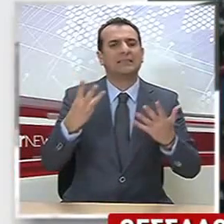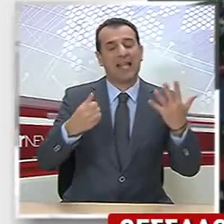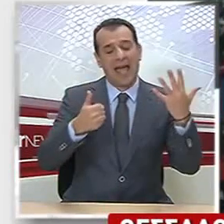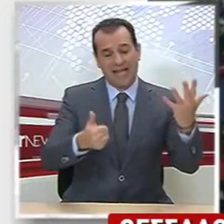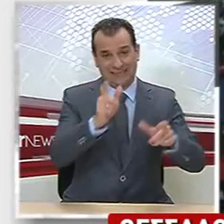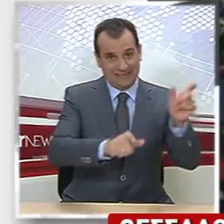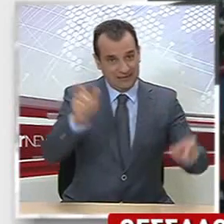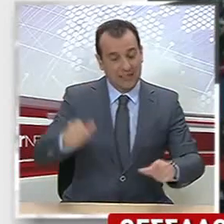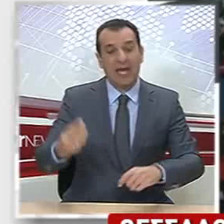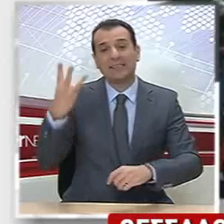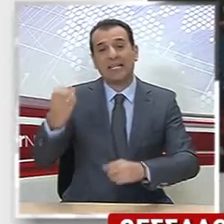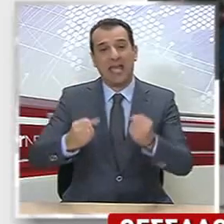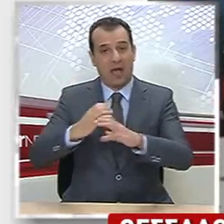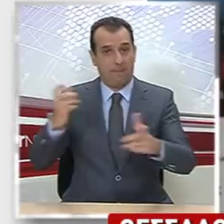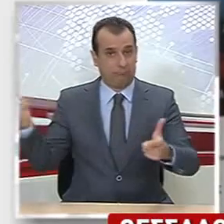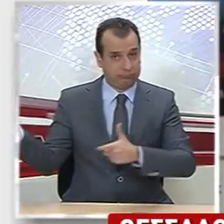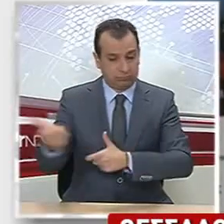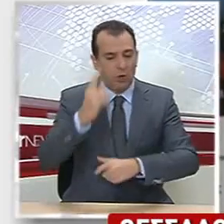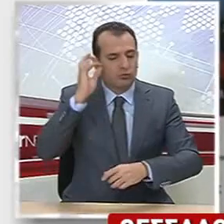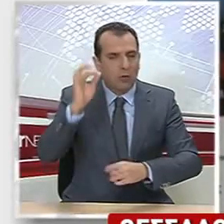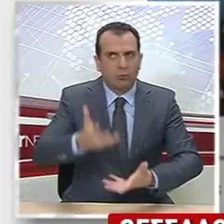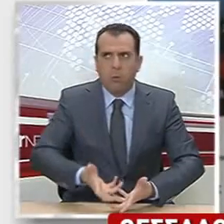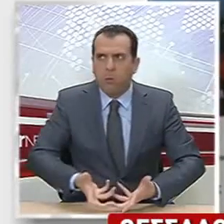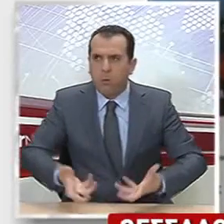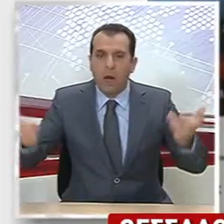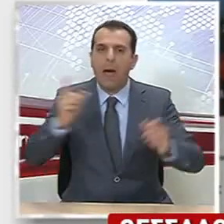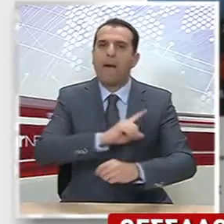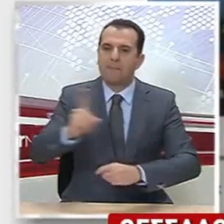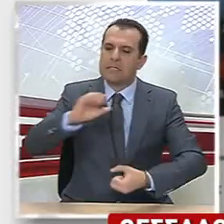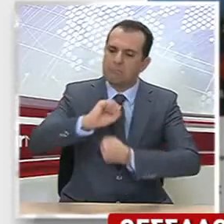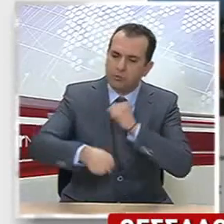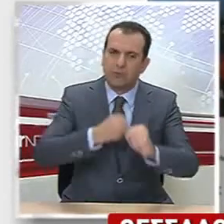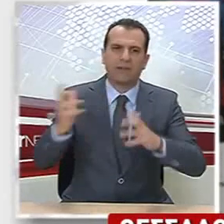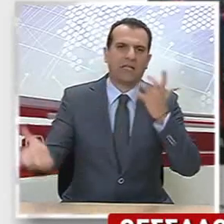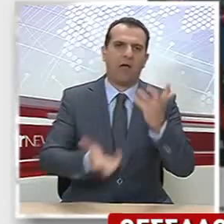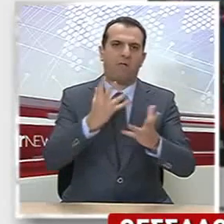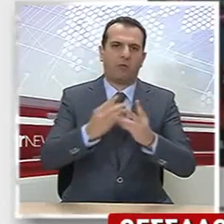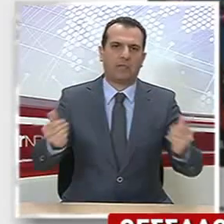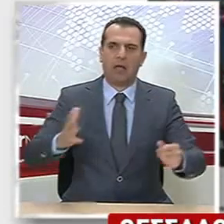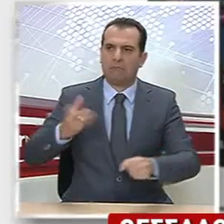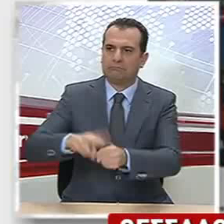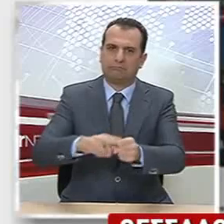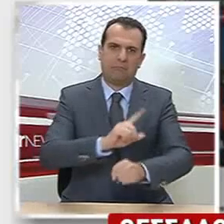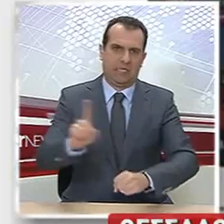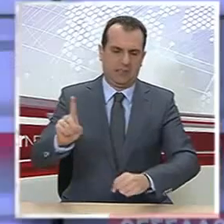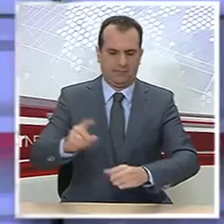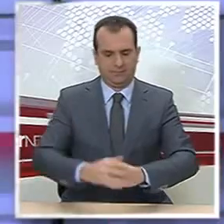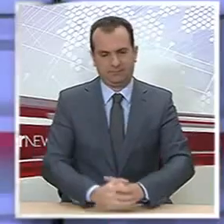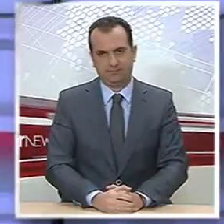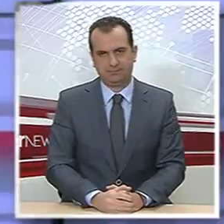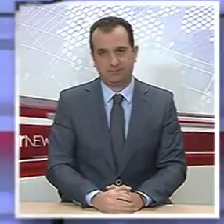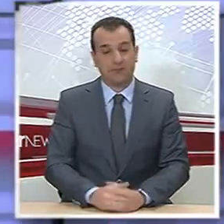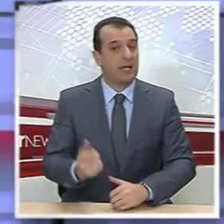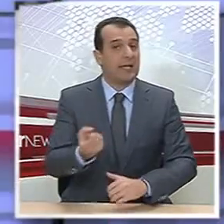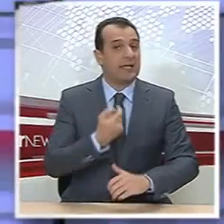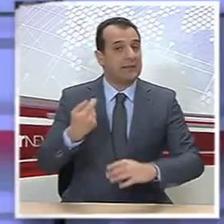6 πυροσβέστες με 3 οχήματα και το κύριο μέλημά τους ήταν να μην πάρει διαστάσεις και κινδυνεύσουν ανθρώπινες ζωές.